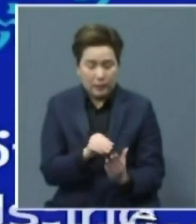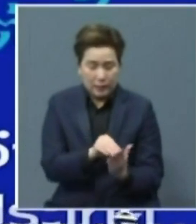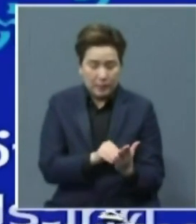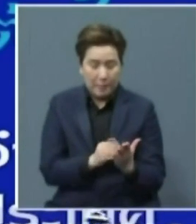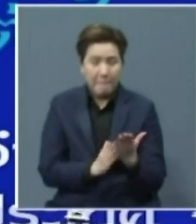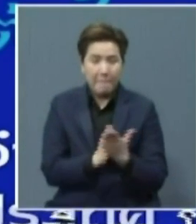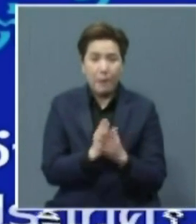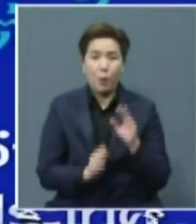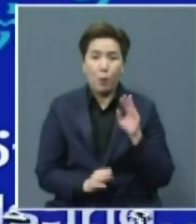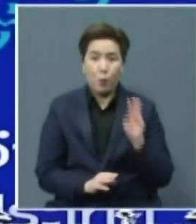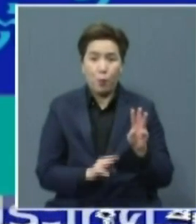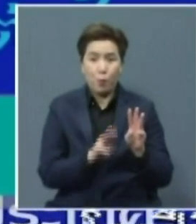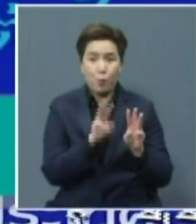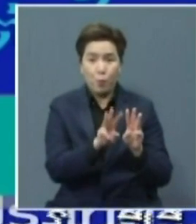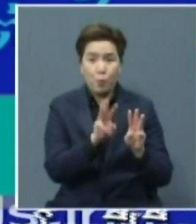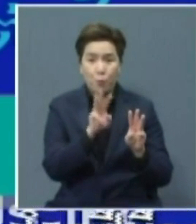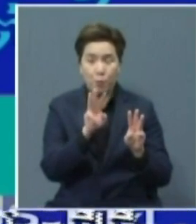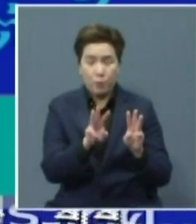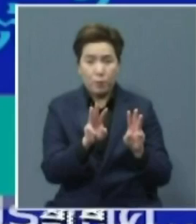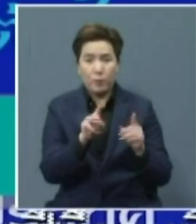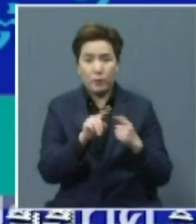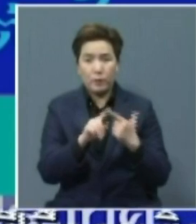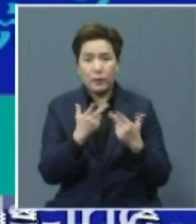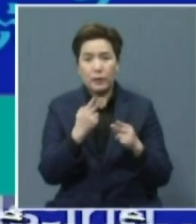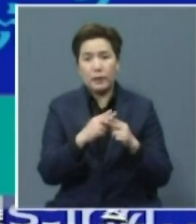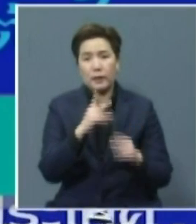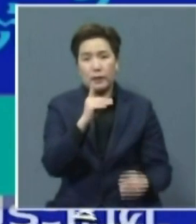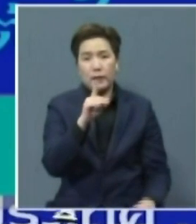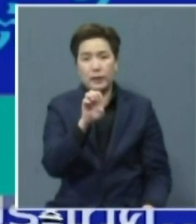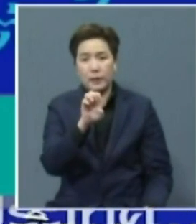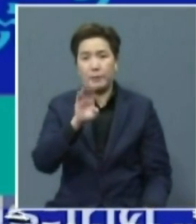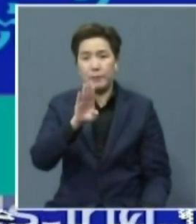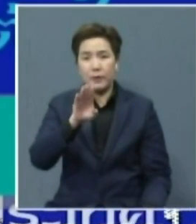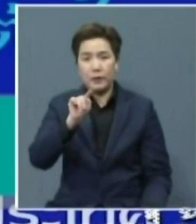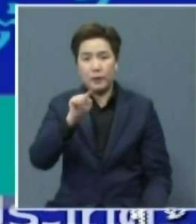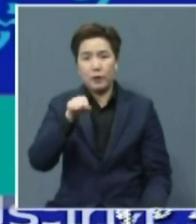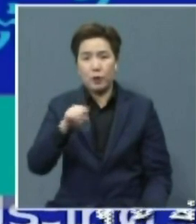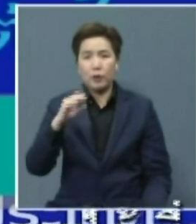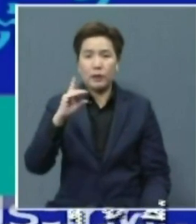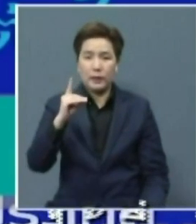เบียนผ่านทางเว็บไซต์นะคะเว็บไซต์